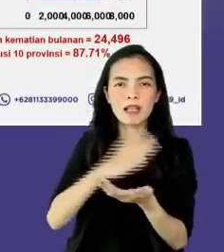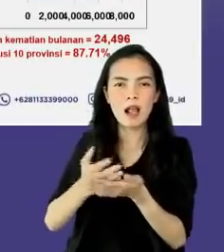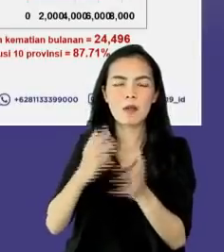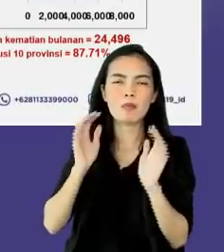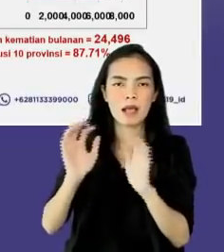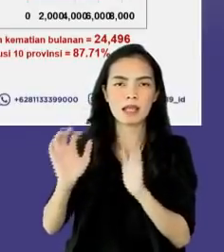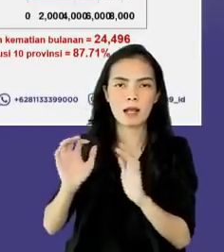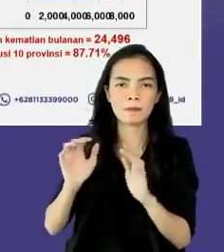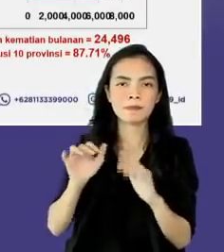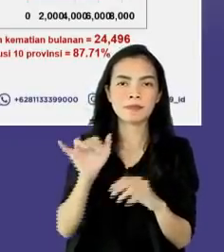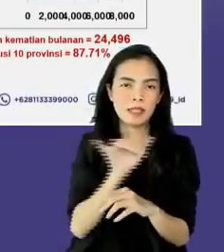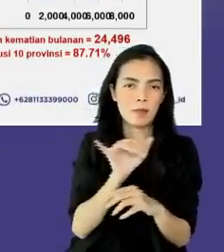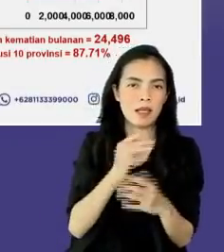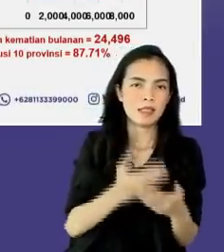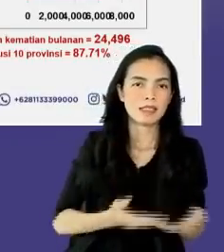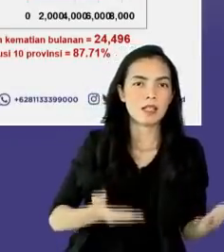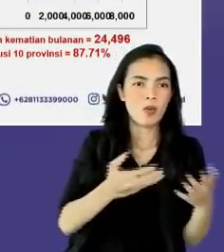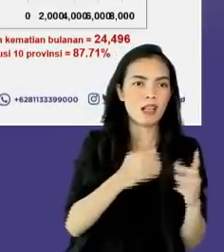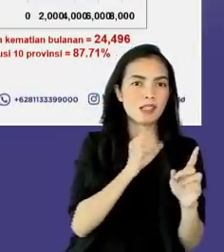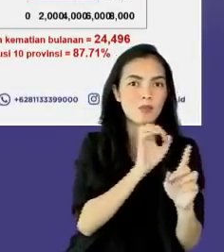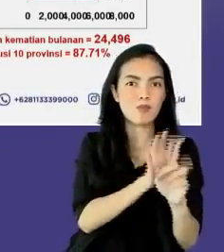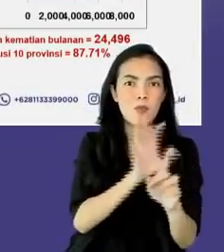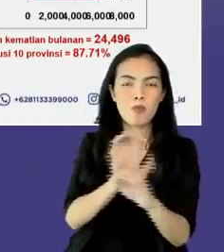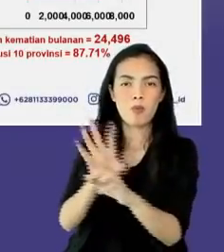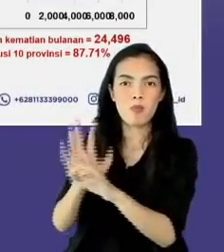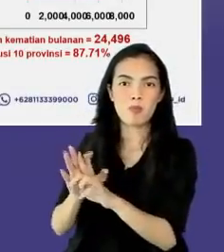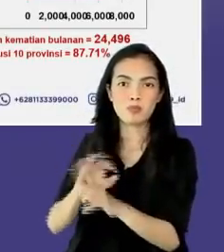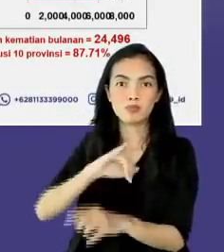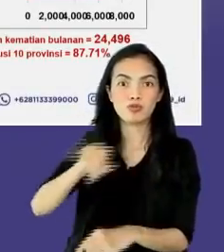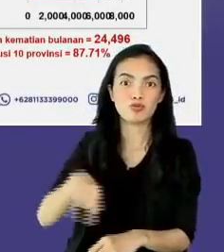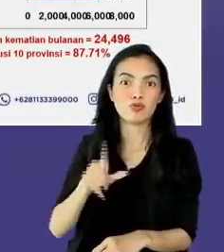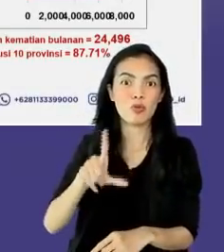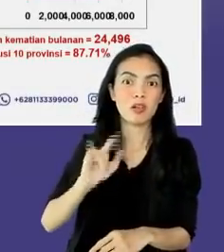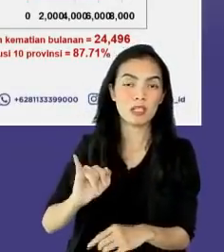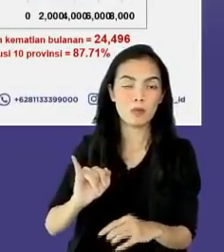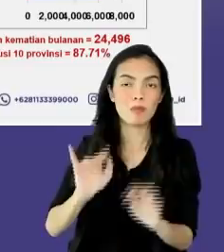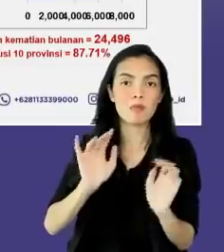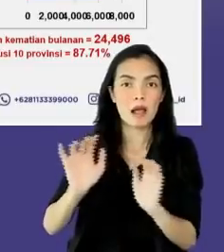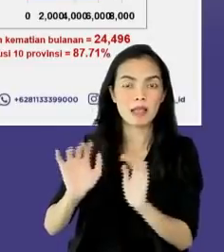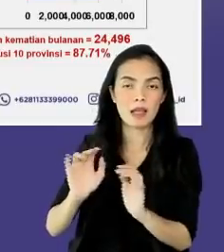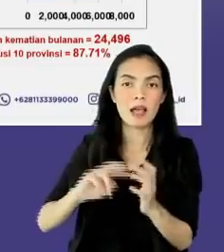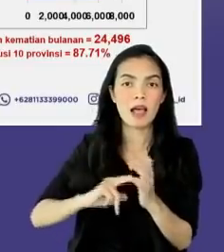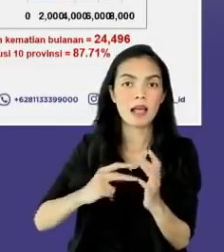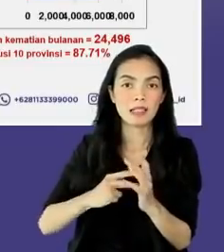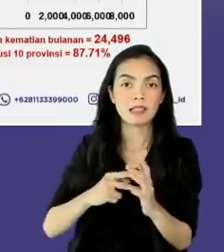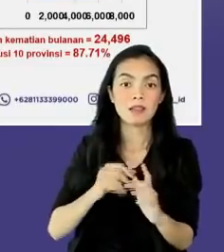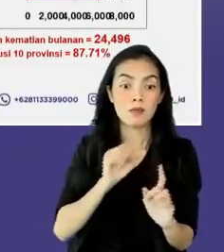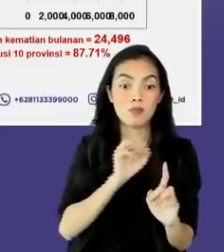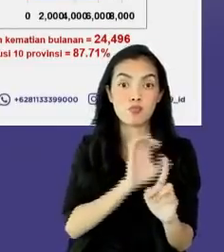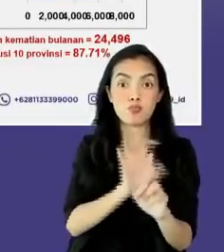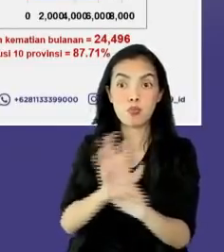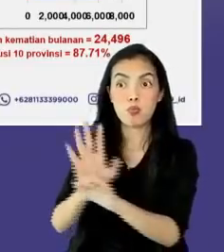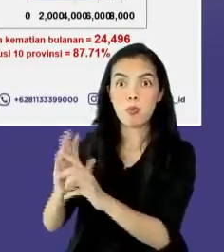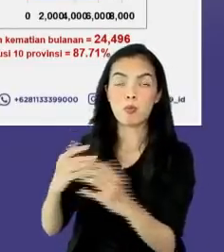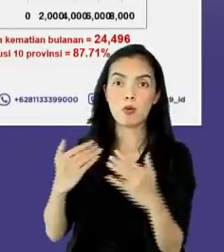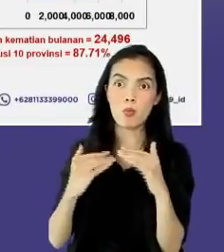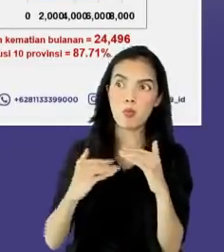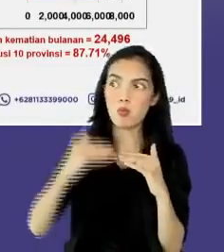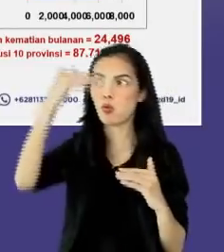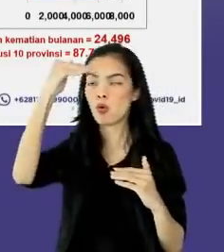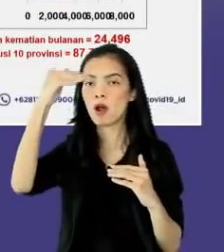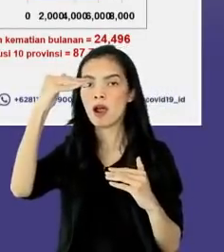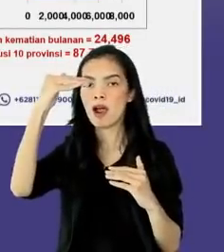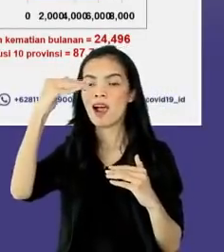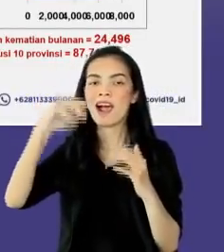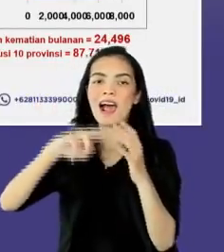dengan kondisi kasus yang juga meningkat sangat tinggi di bulan Juli juga. Jadi memang pada saat kasus mengalami kenaikan begitu signifikan,